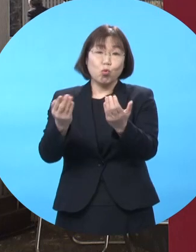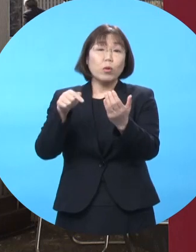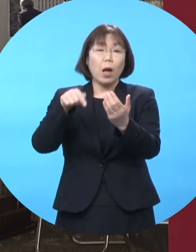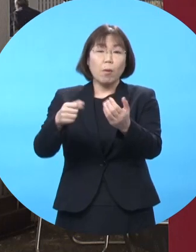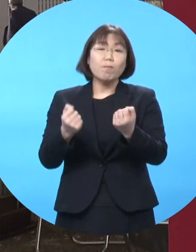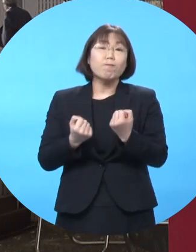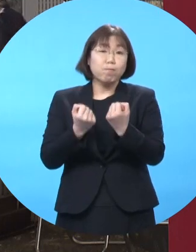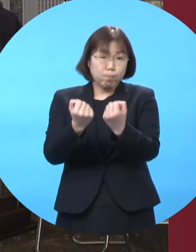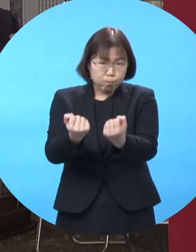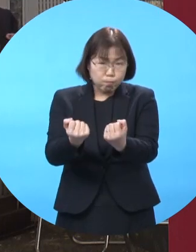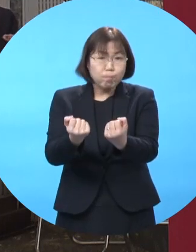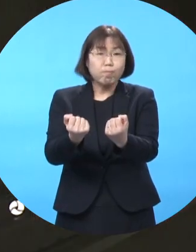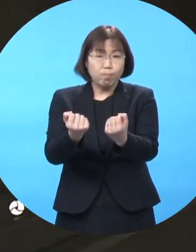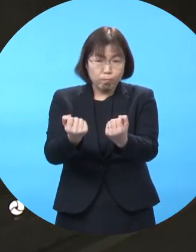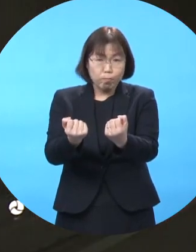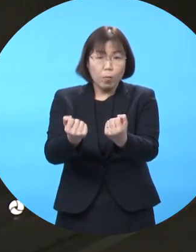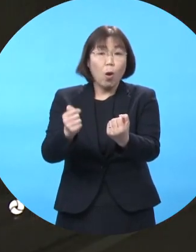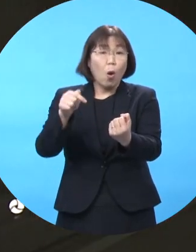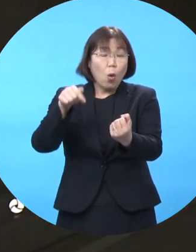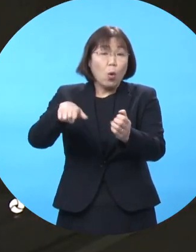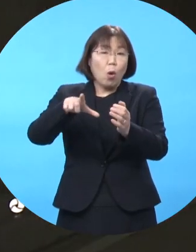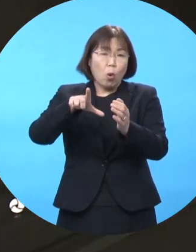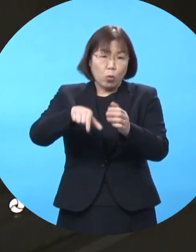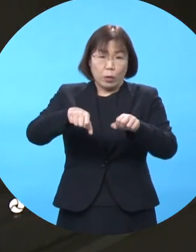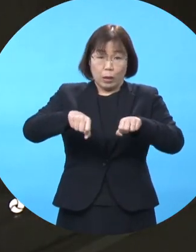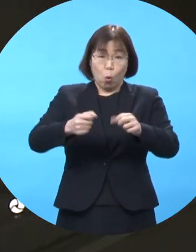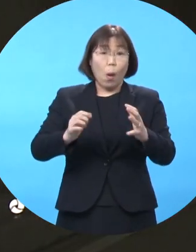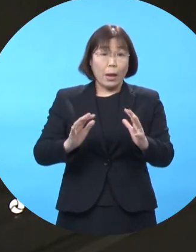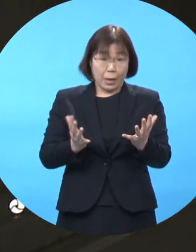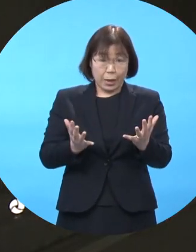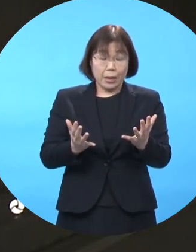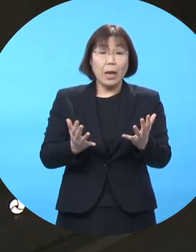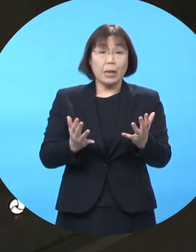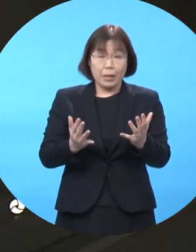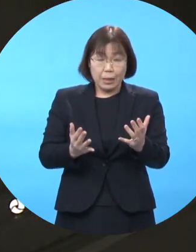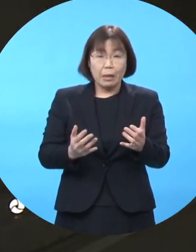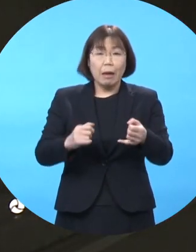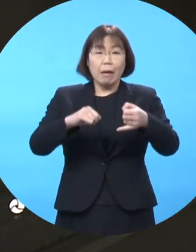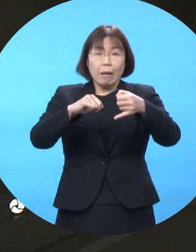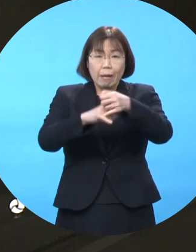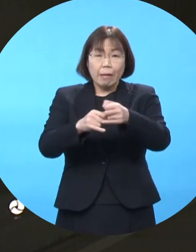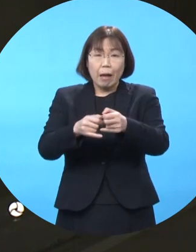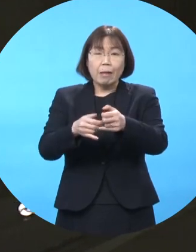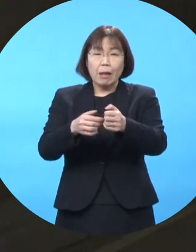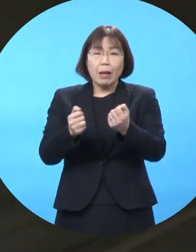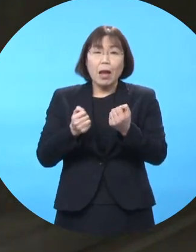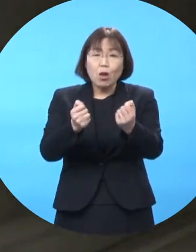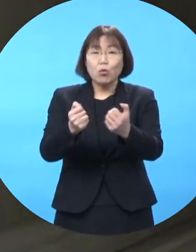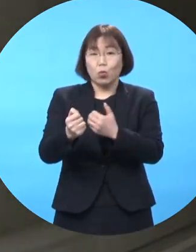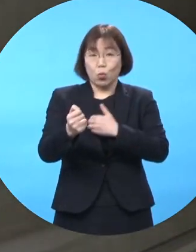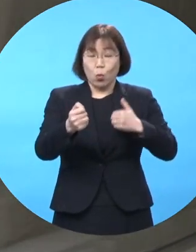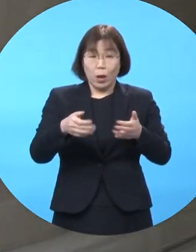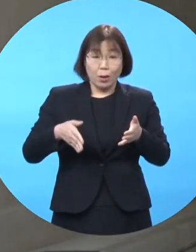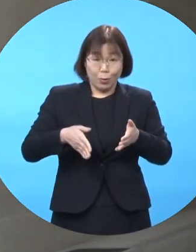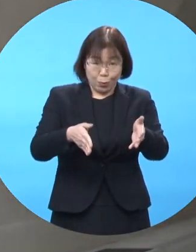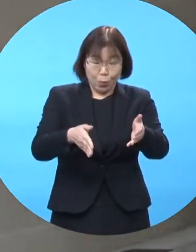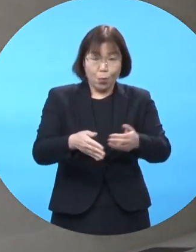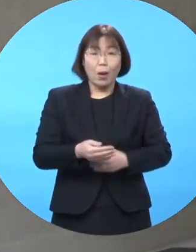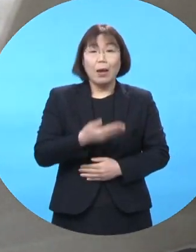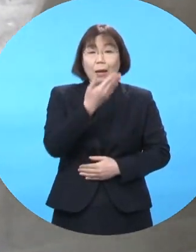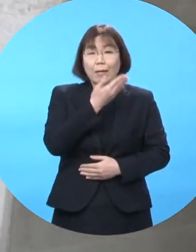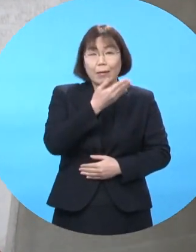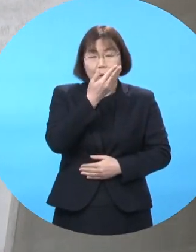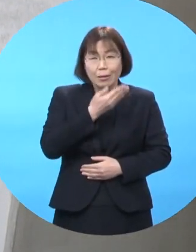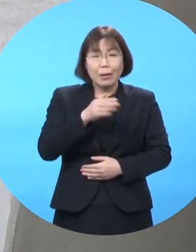こへやはり向かっていくにあたって、崩れない、そして必ず通れる道路、重要な集落群